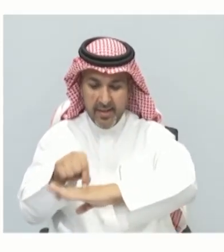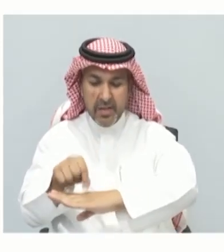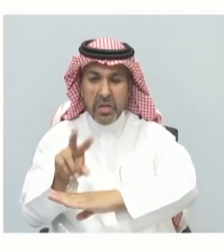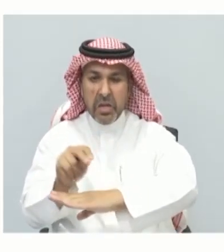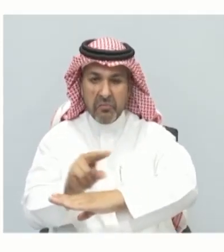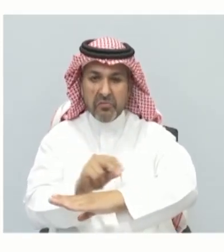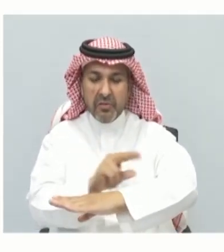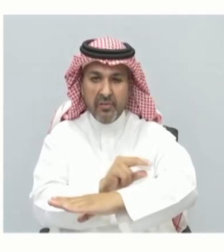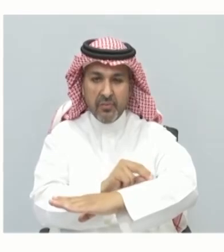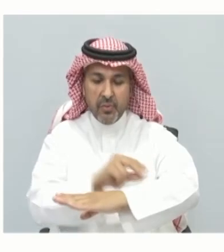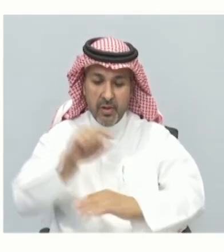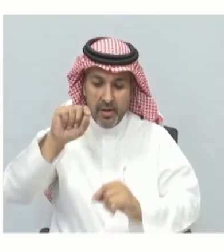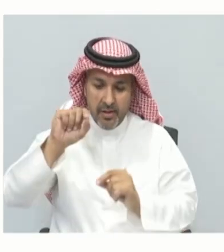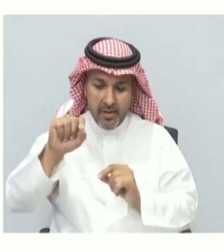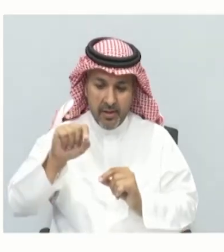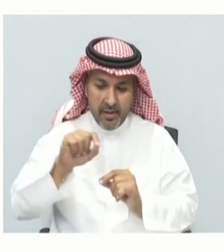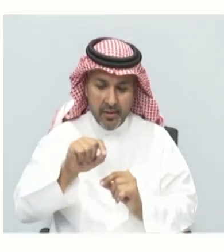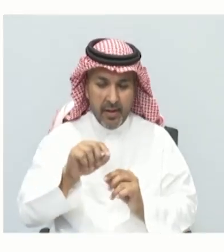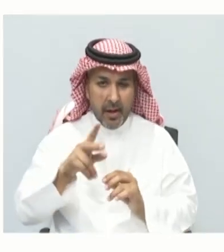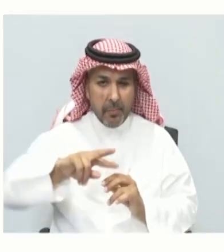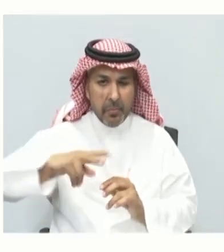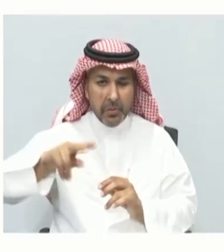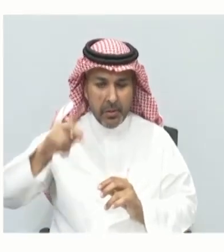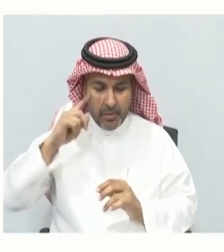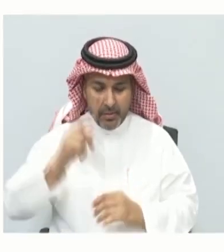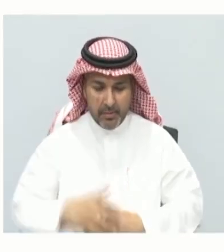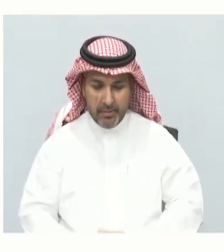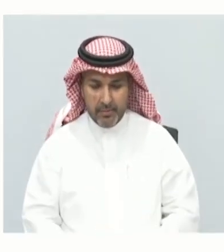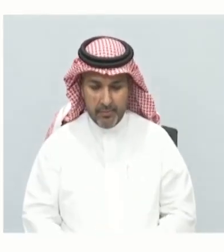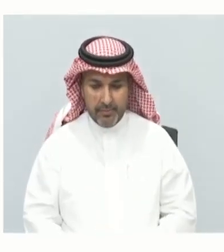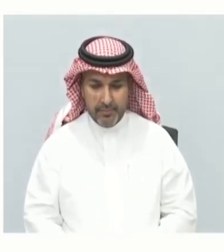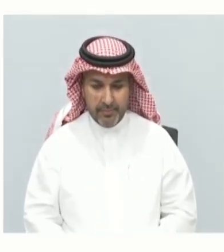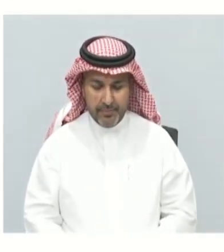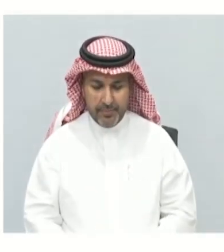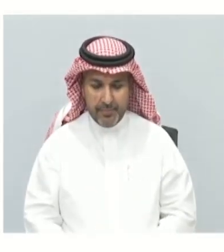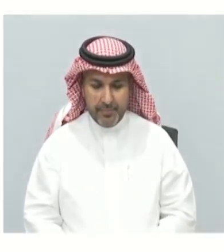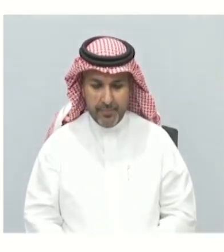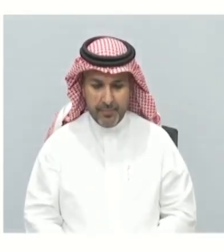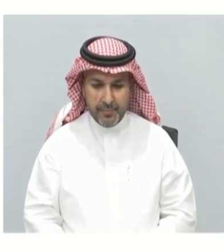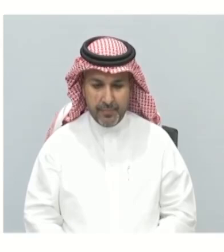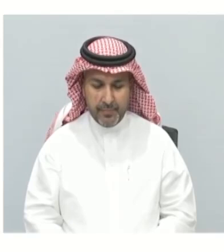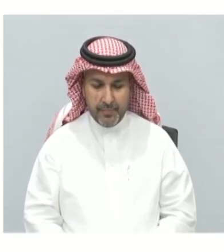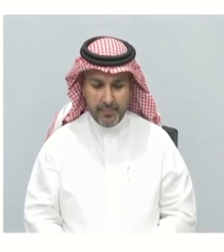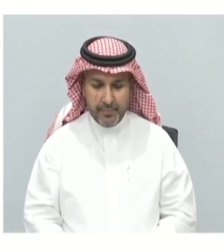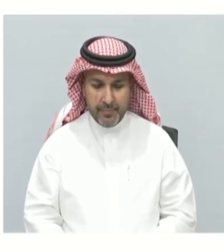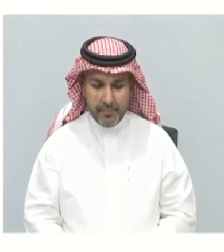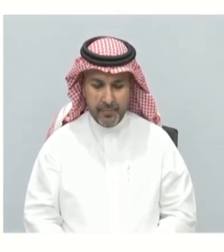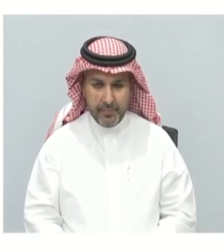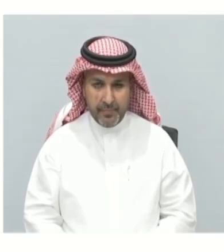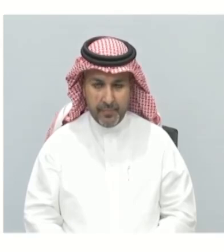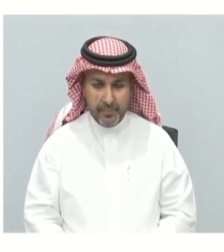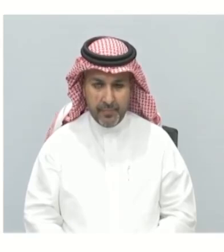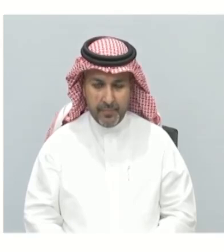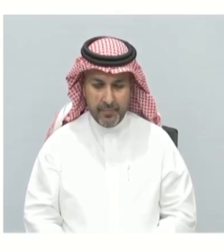عنوان بابي اللي هو بعنوان الفصل كامل فنحن نتعرف في هذا الباب على الحركه